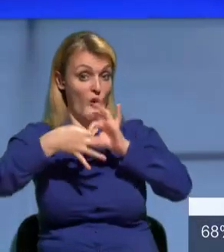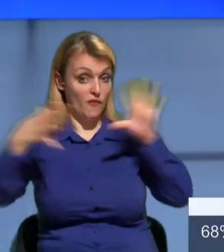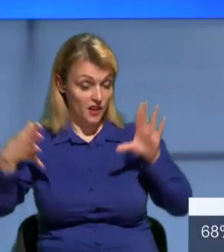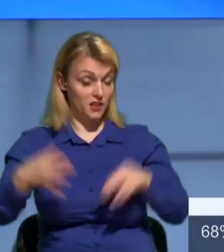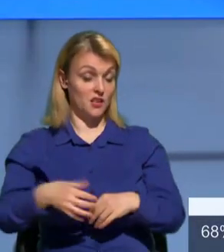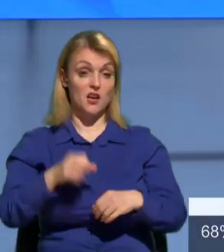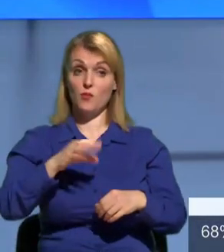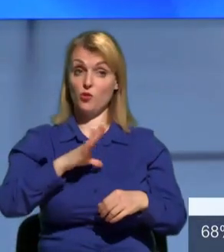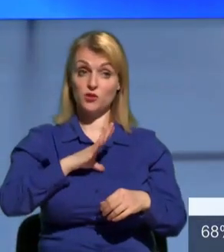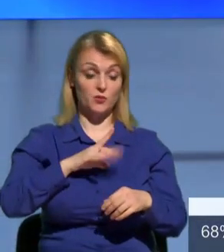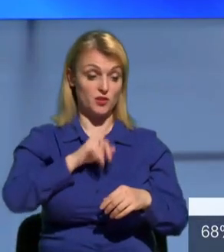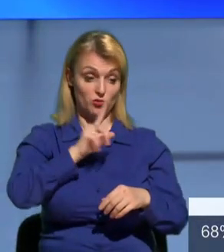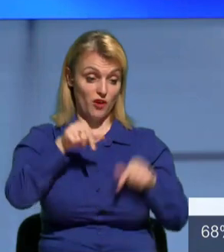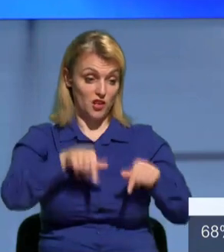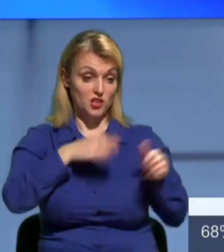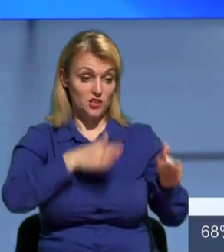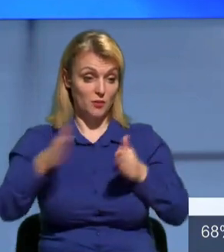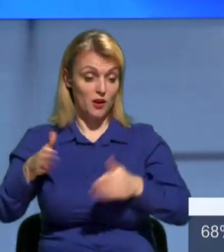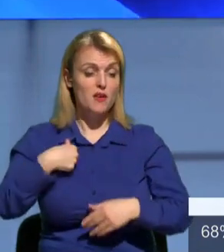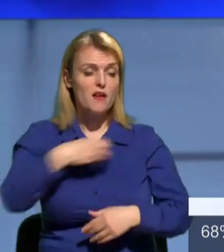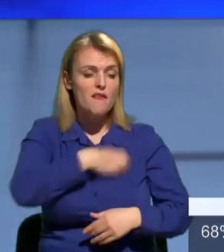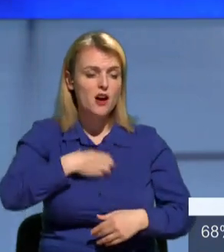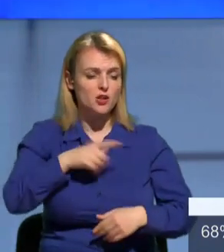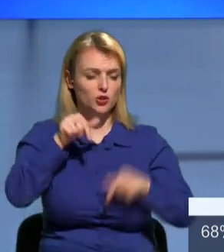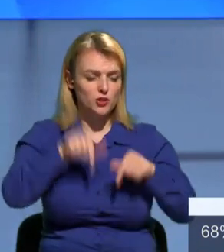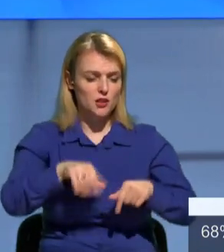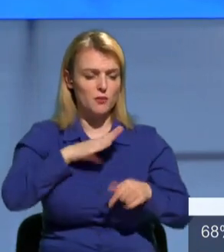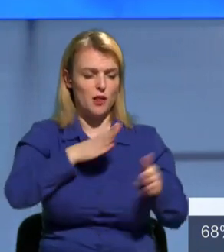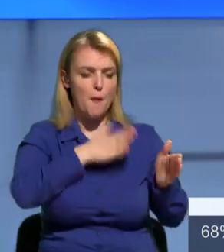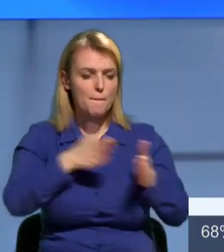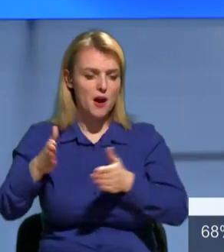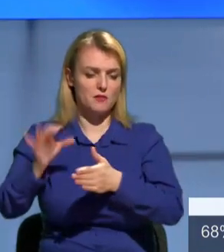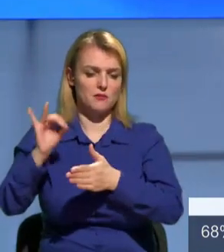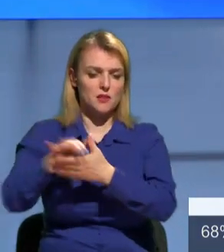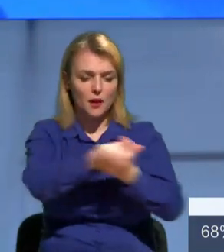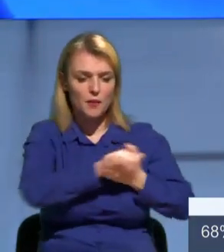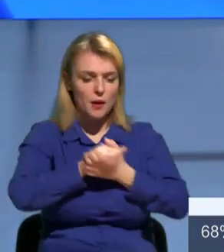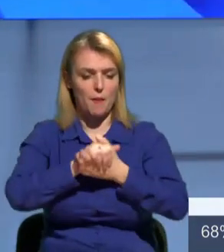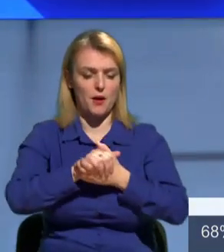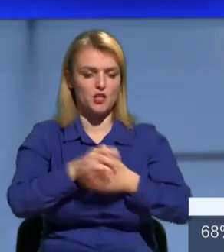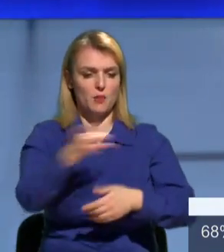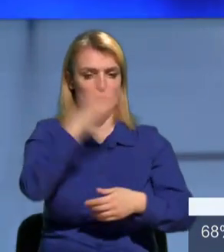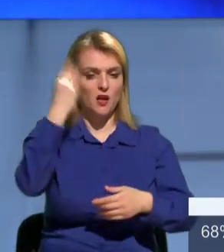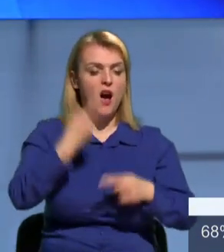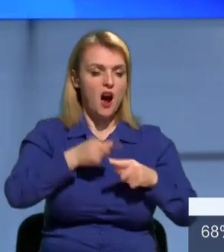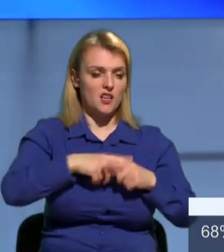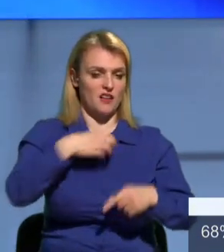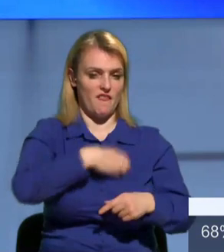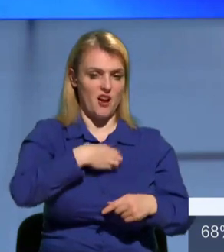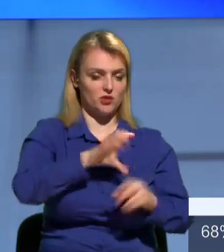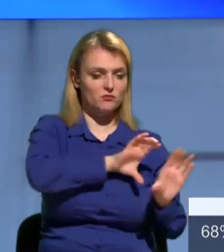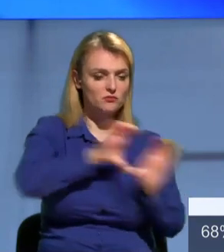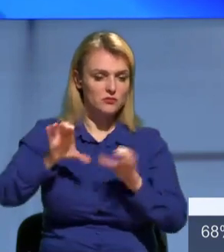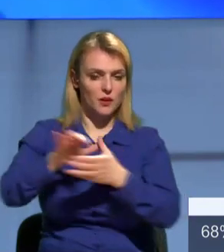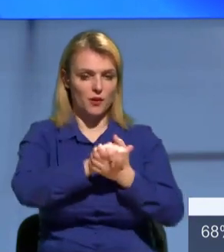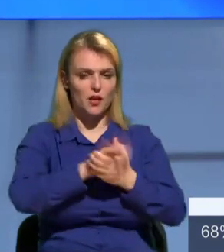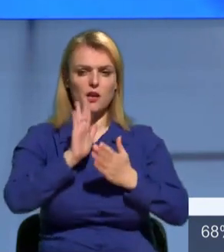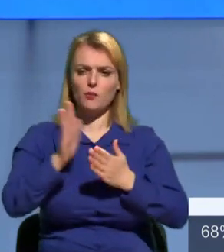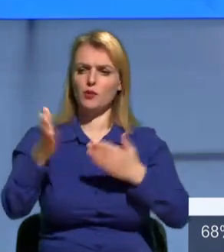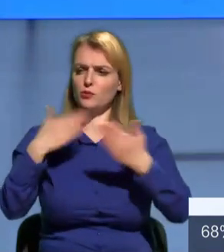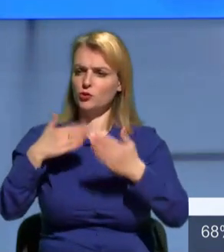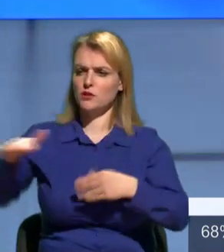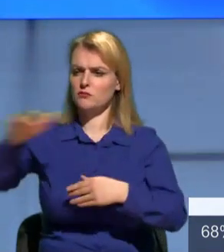destabilizare. Eu vreau pace în Republica Moldova. Și voi asigura pace în Republica Moldova. Și voi discuta și cu stânganistul,